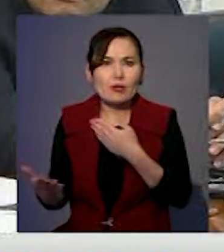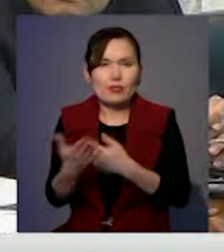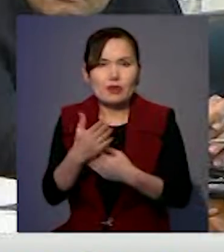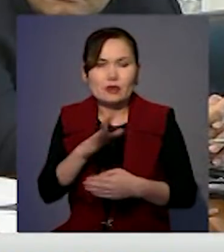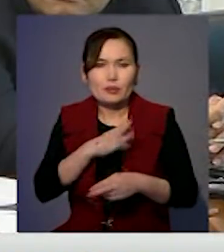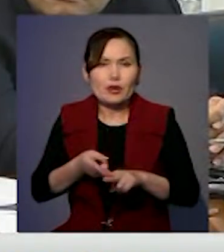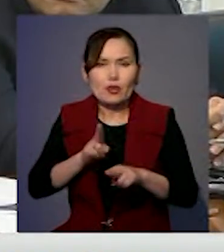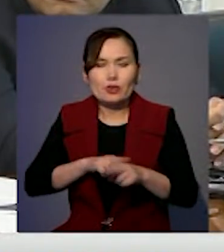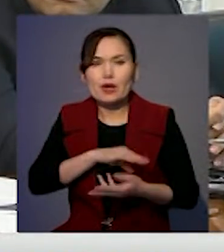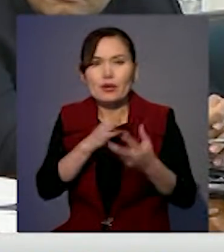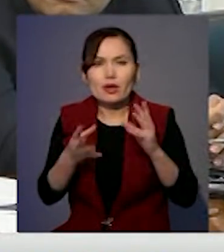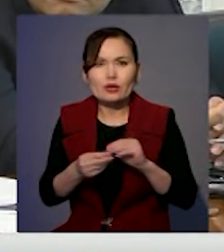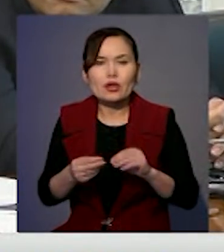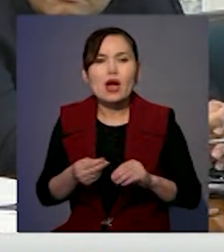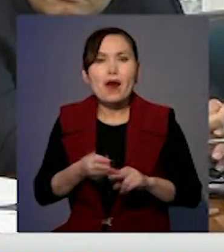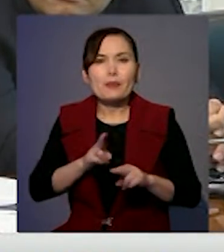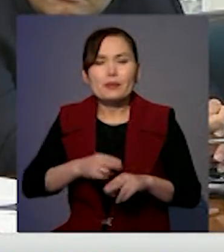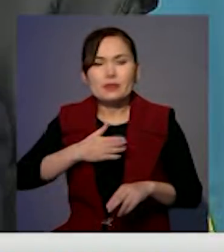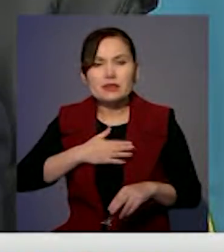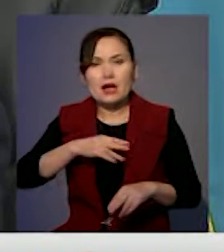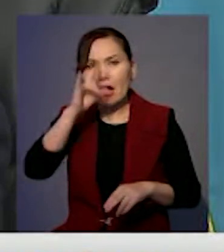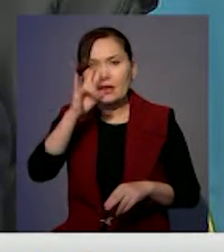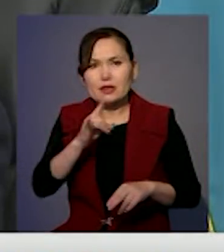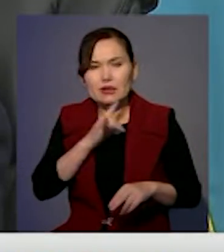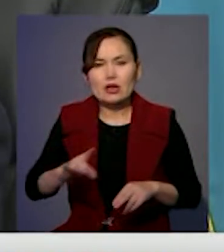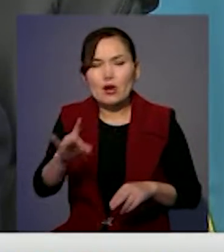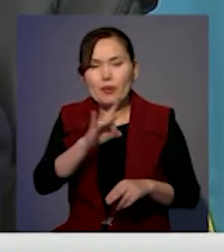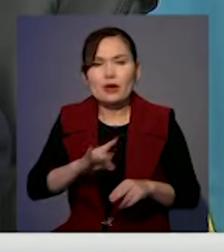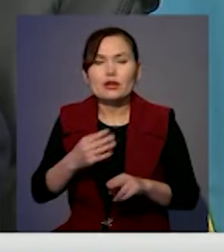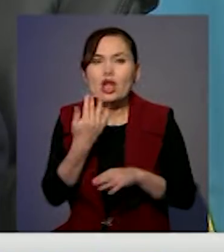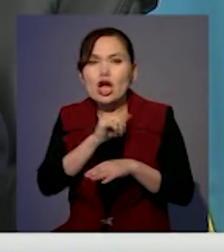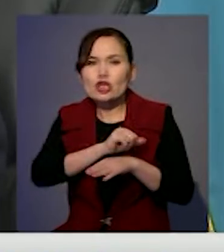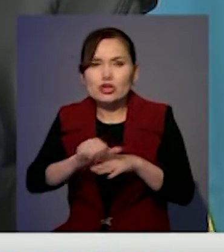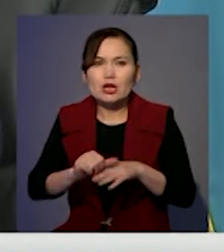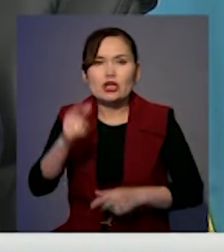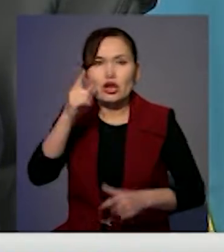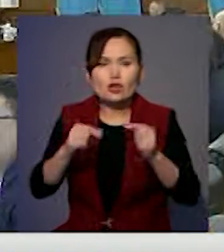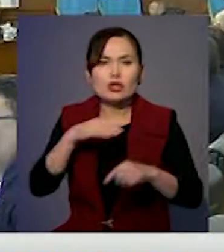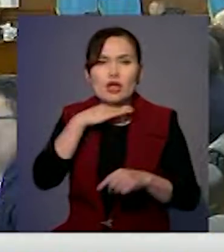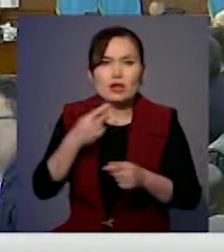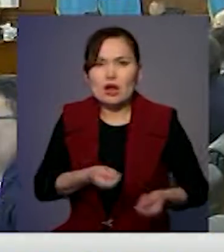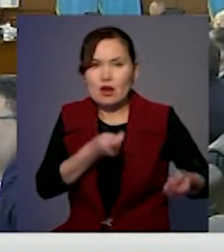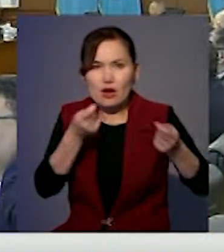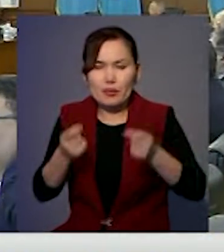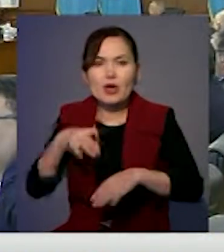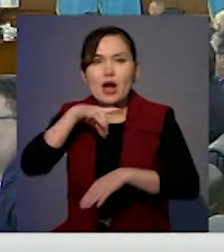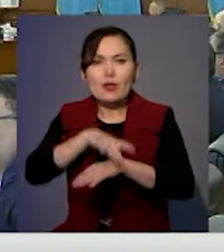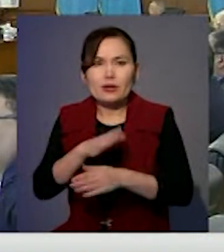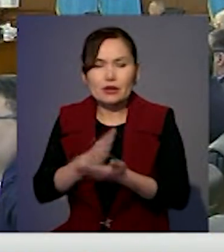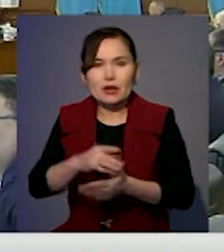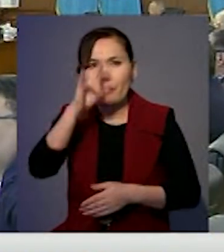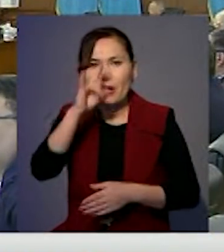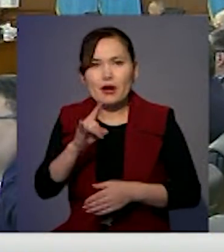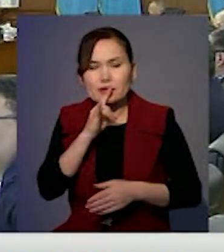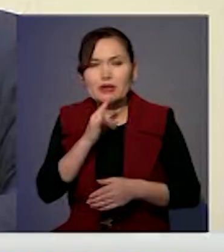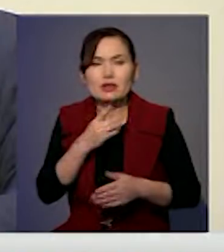ету қажеттігіне баса мән берді. Өйткені біз әлі күнге дейін шетелден ет пен сүт өнімдерін тасымалдаймыз. Дегенмен елімізде